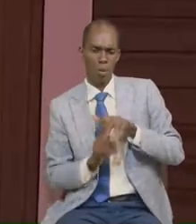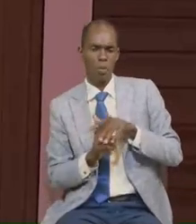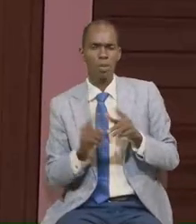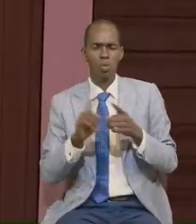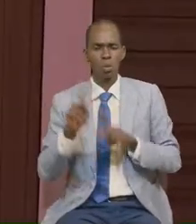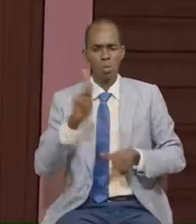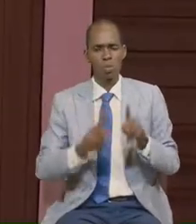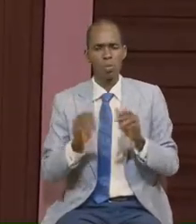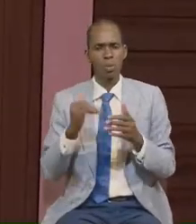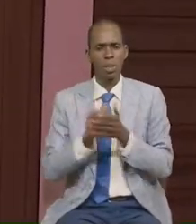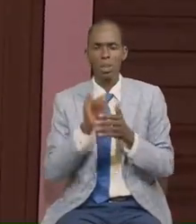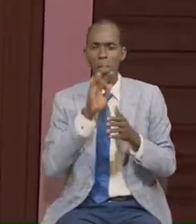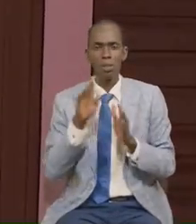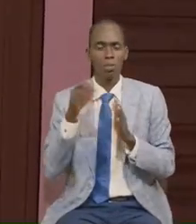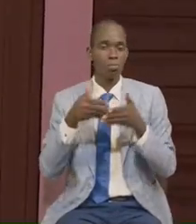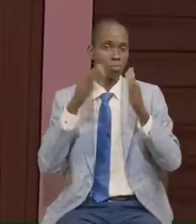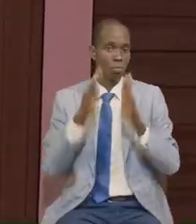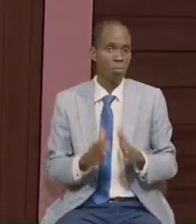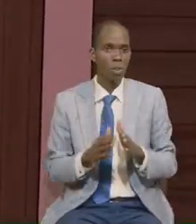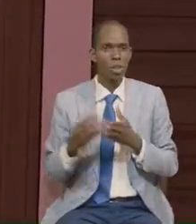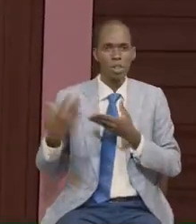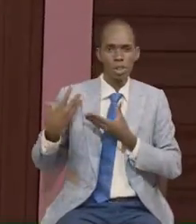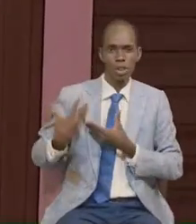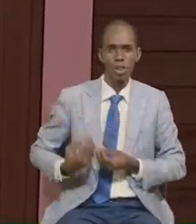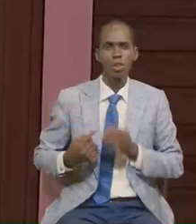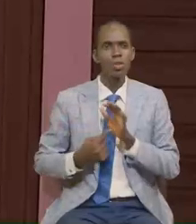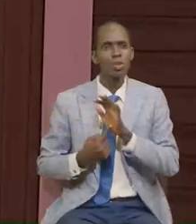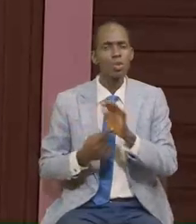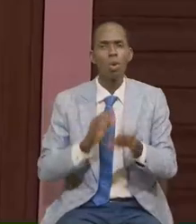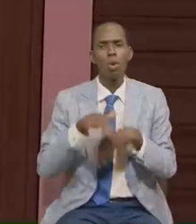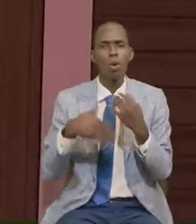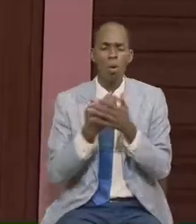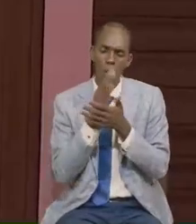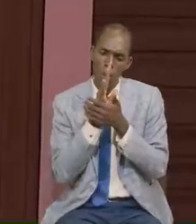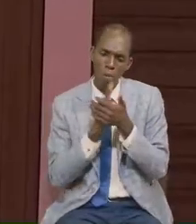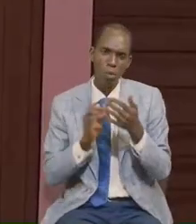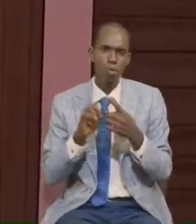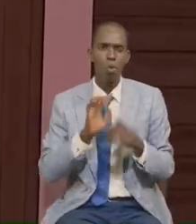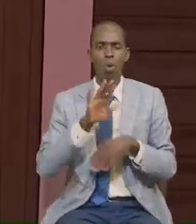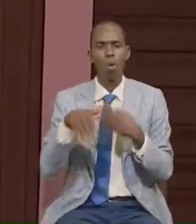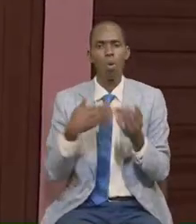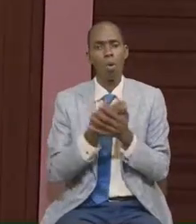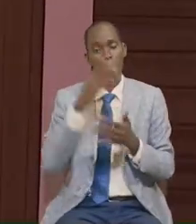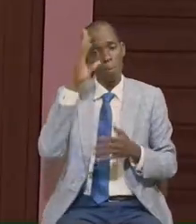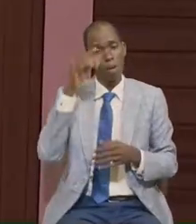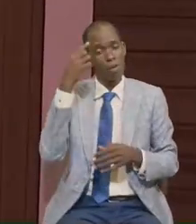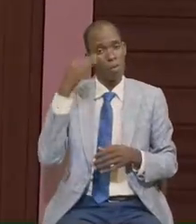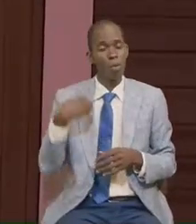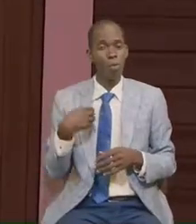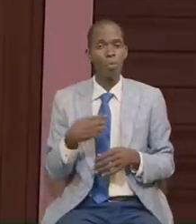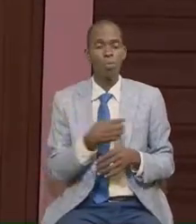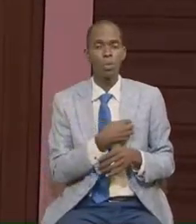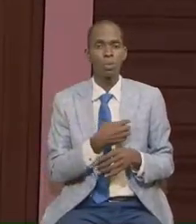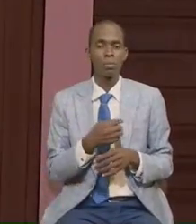devant toi plein de douceur envers tous les hommes car nous aussi nous étions autrefois insensées